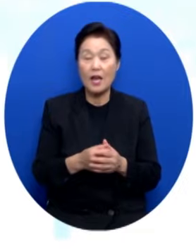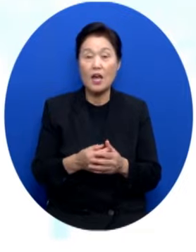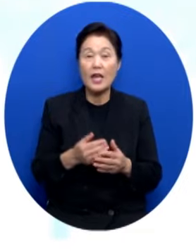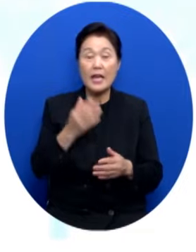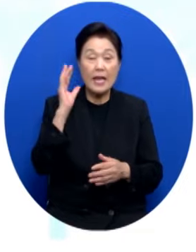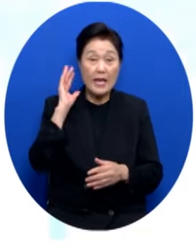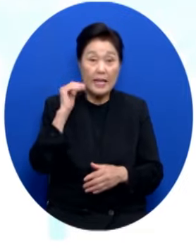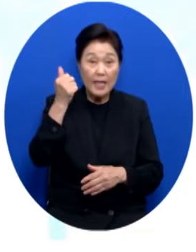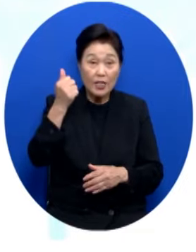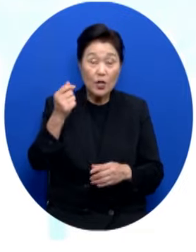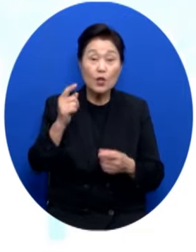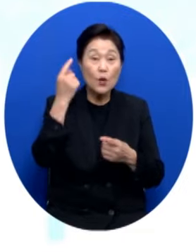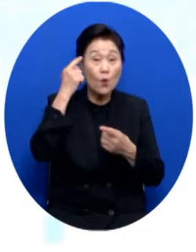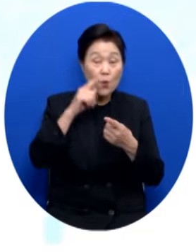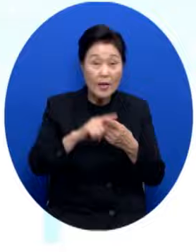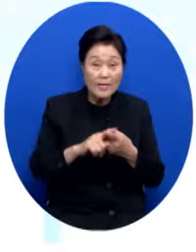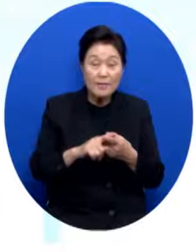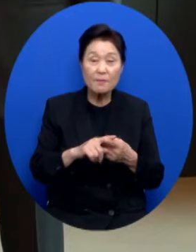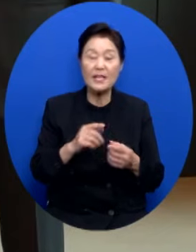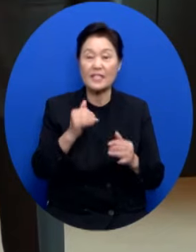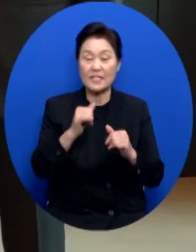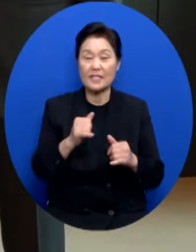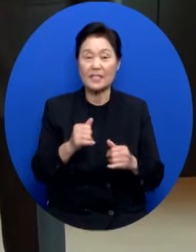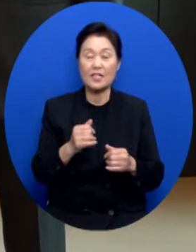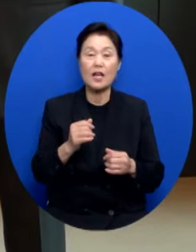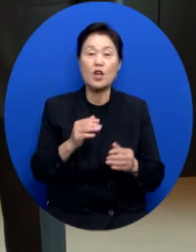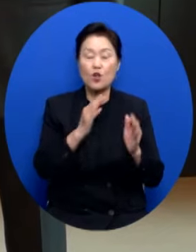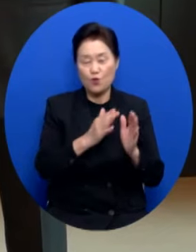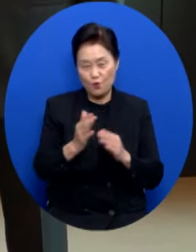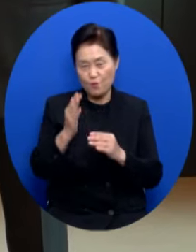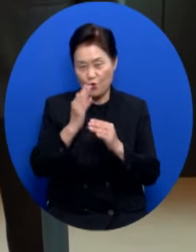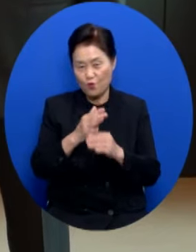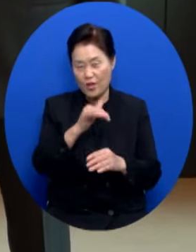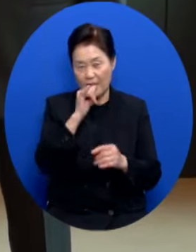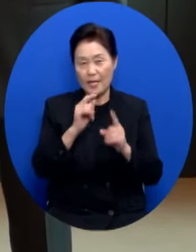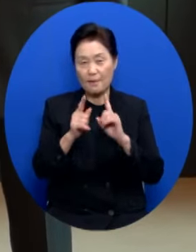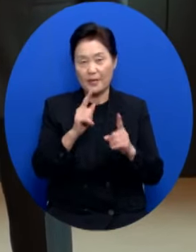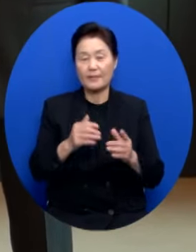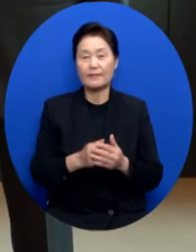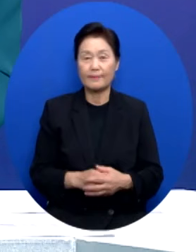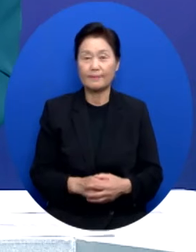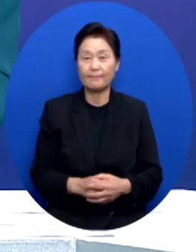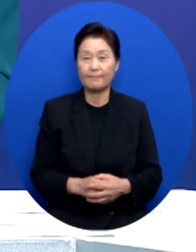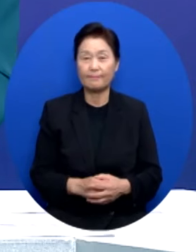대통령 참석 여부에 관련해선 차질 없이 준비하고 있는 상태라고 전했습니다.